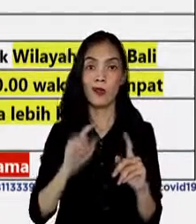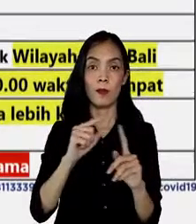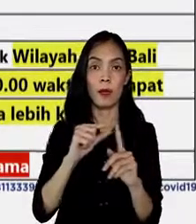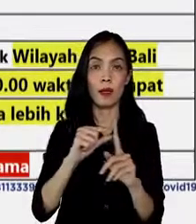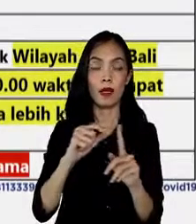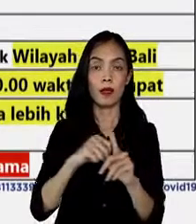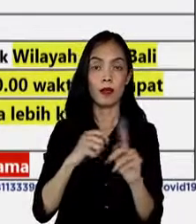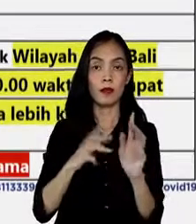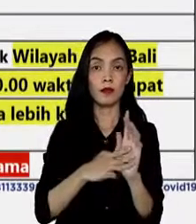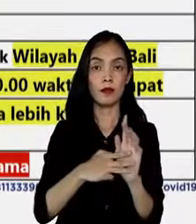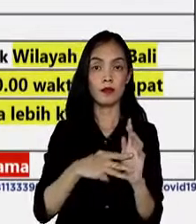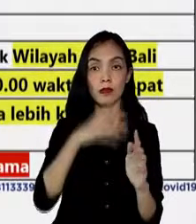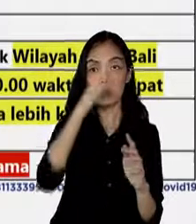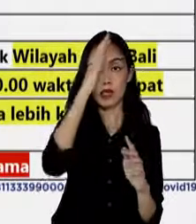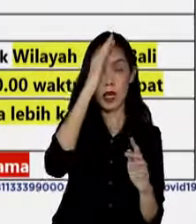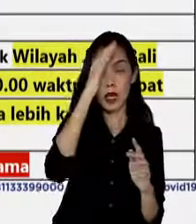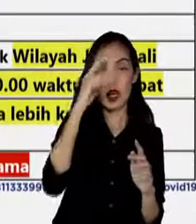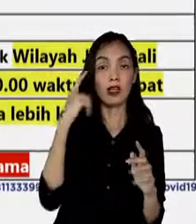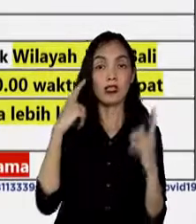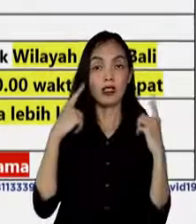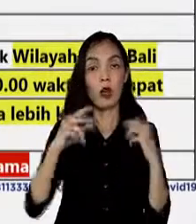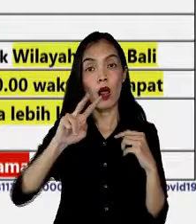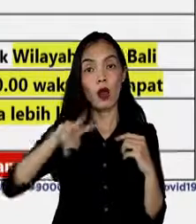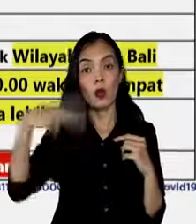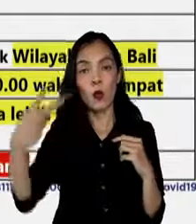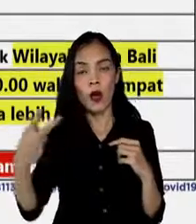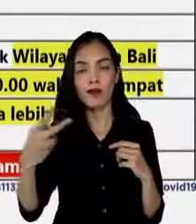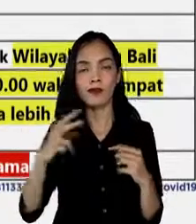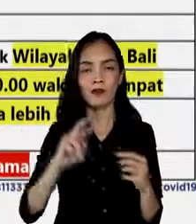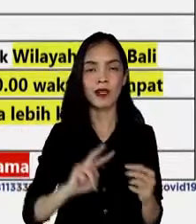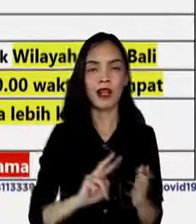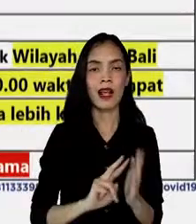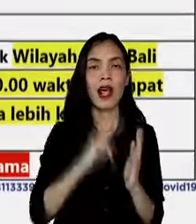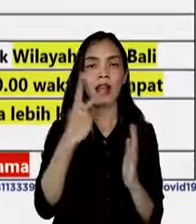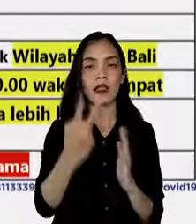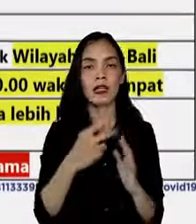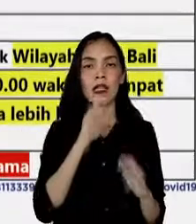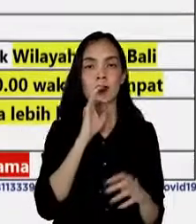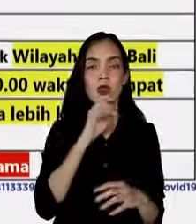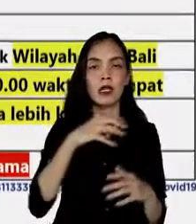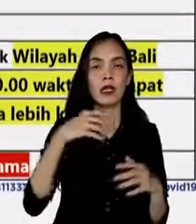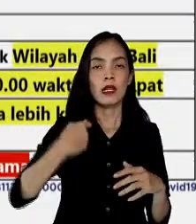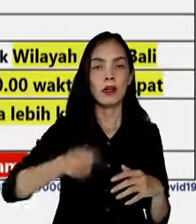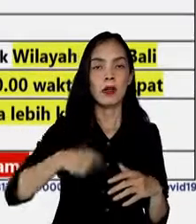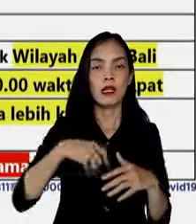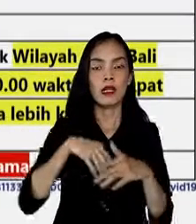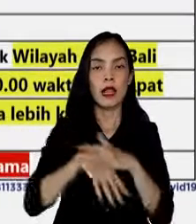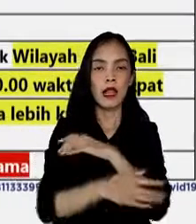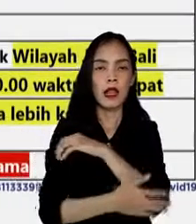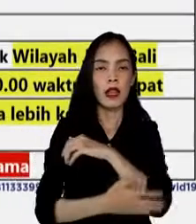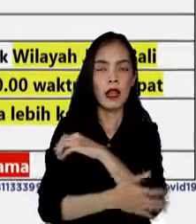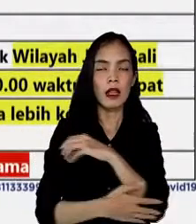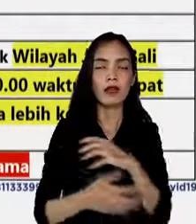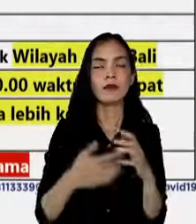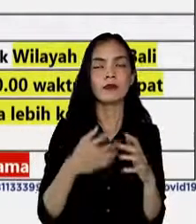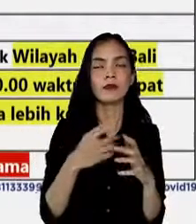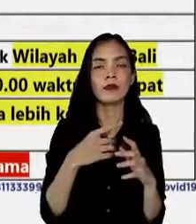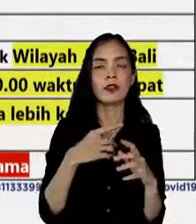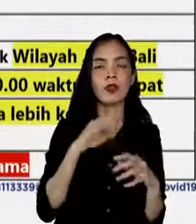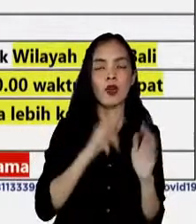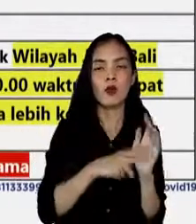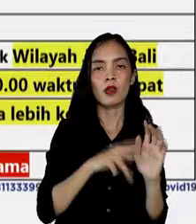di daerah non Jawa Bali diperbarui menjadi instruksi Menteri Dalam Negeri Nomor 29 tahun